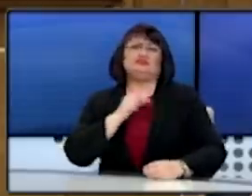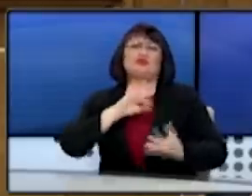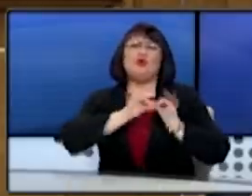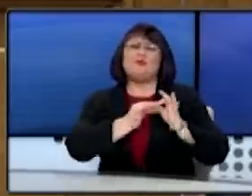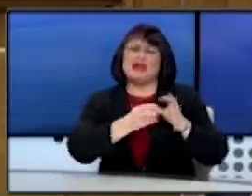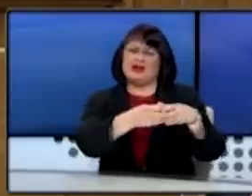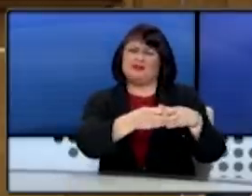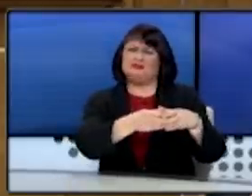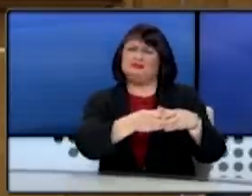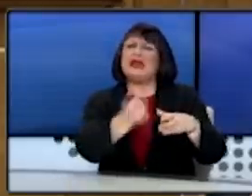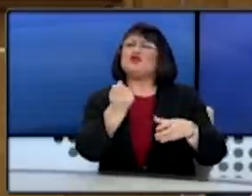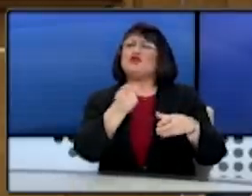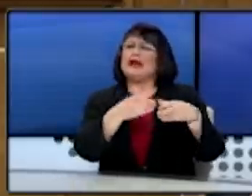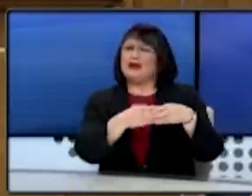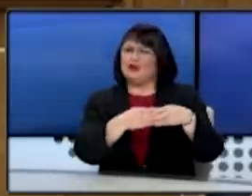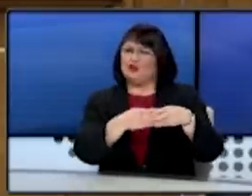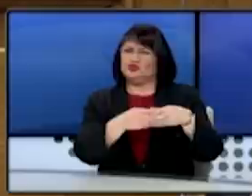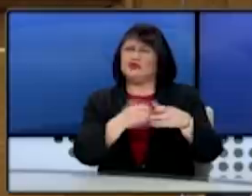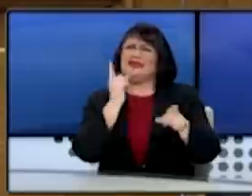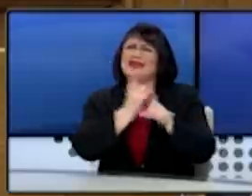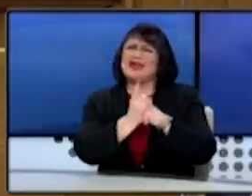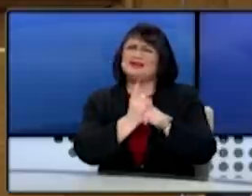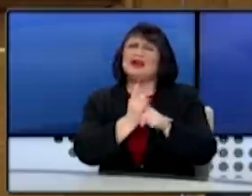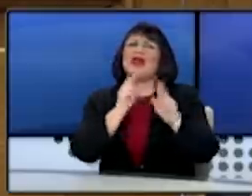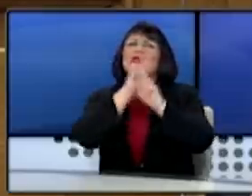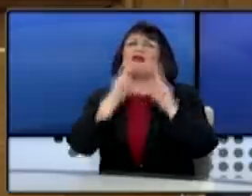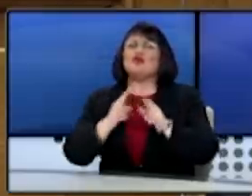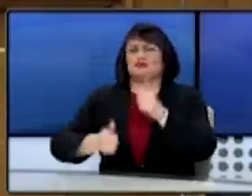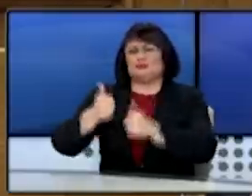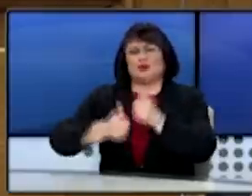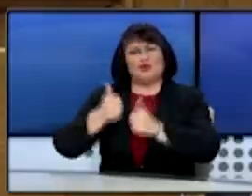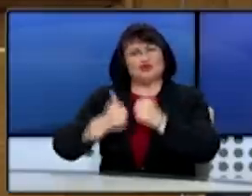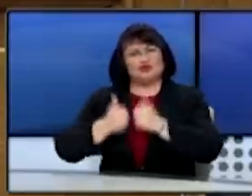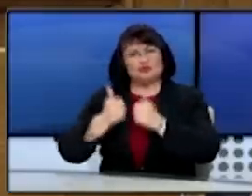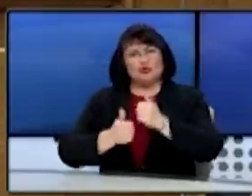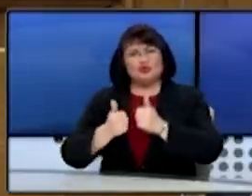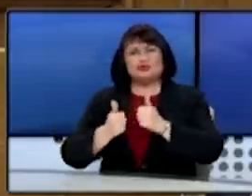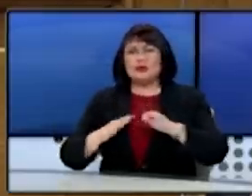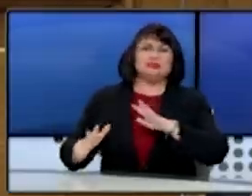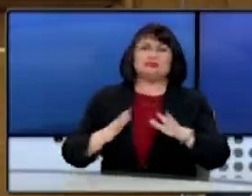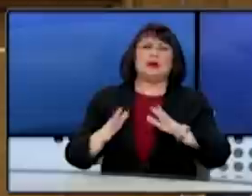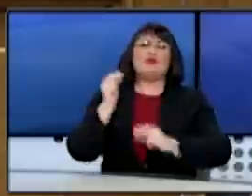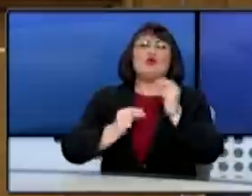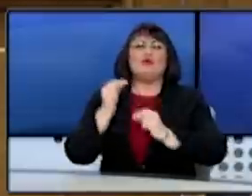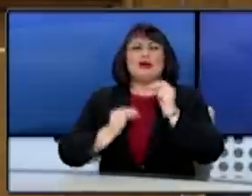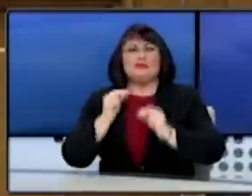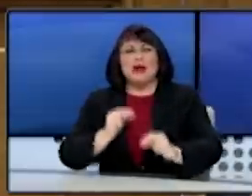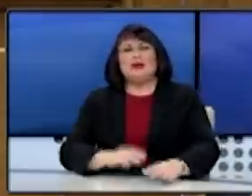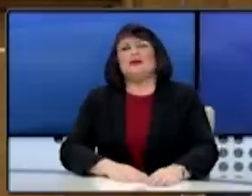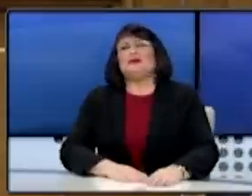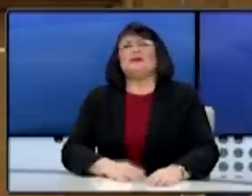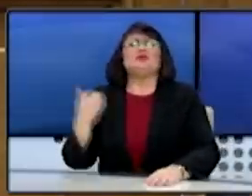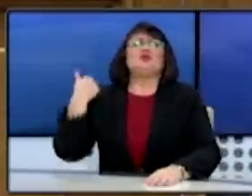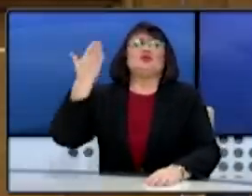μονοπωλιακών ομίλων, ιδιαίτερα σε συνθήκες διεθνούς ανταγωνισμού και αστάθειας που προκαλείται από το